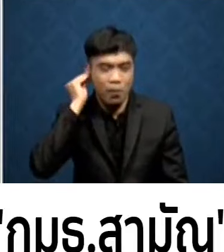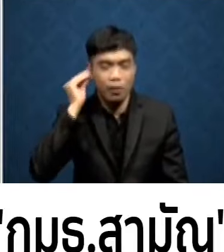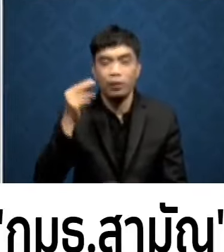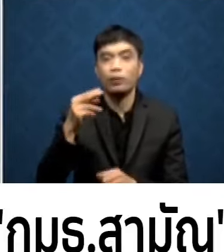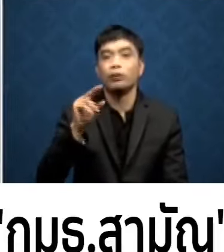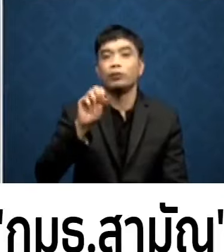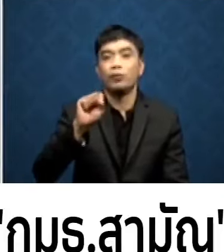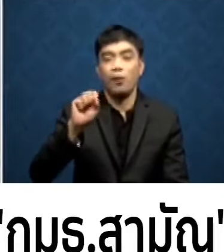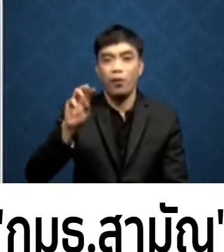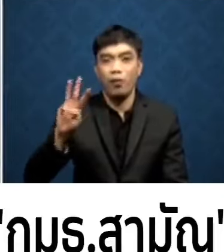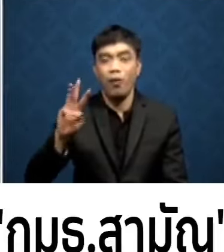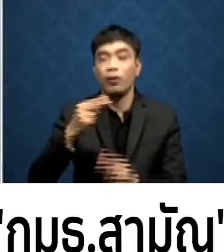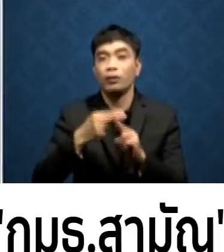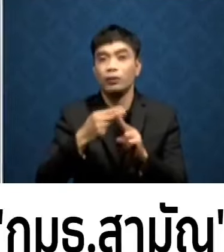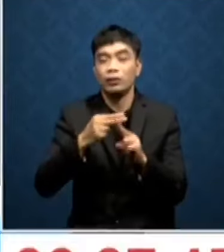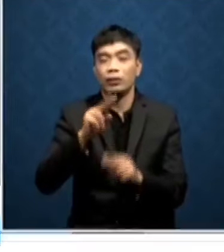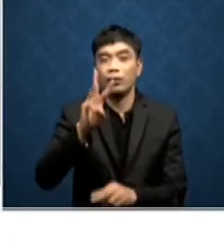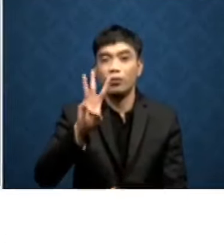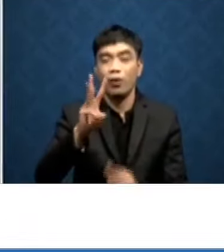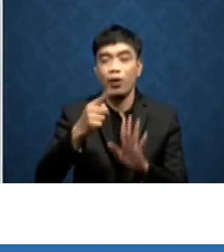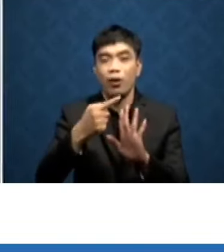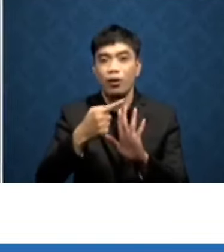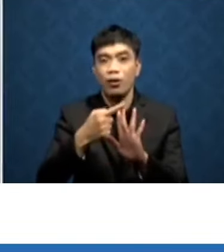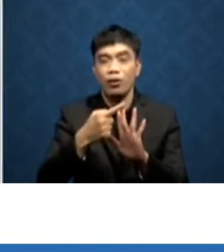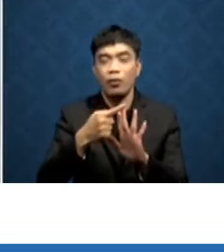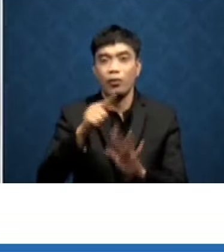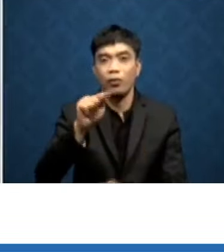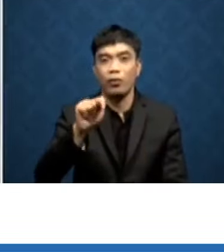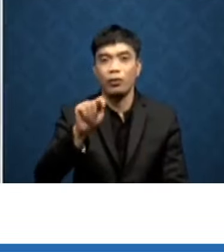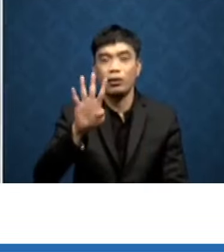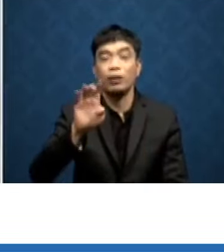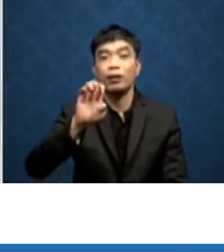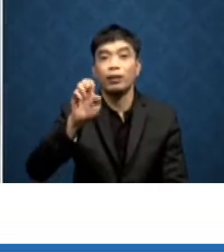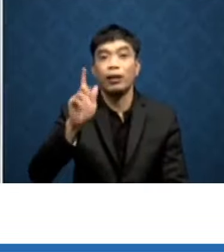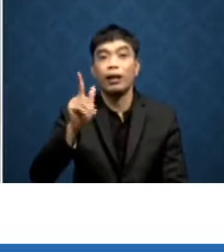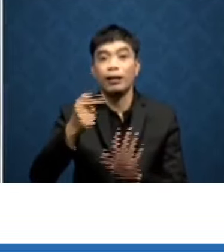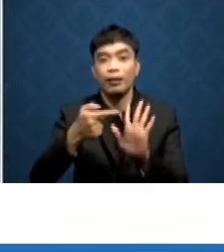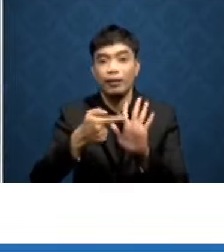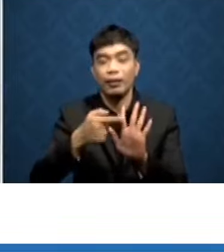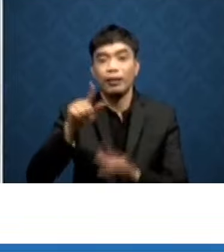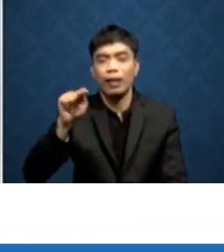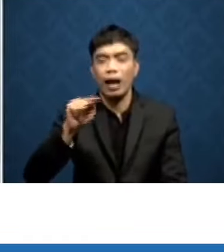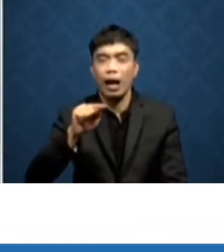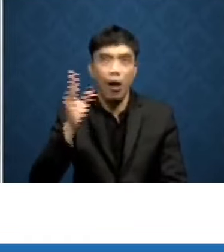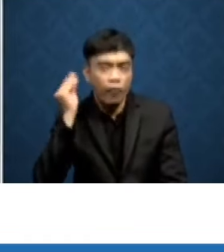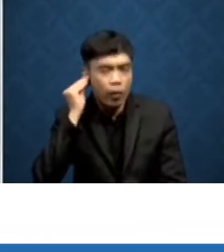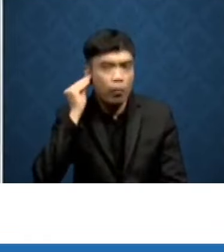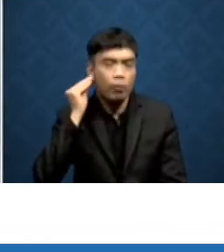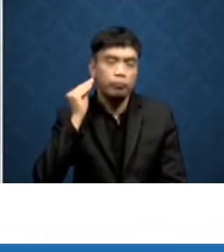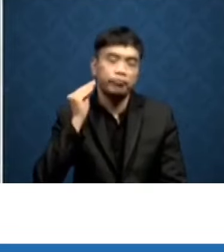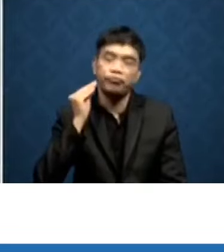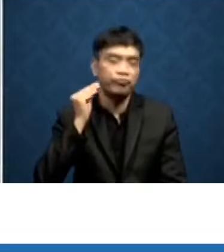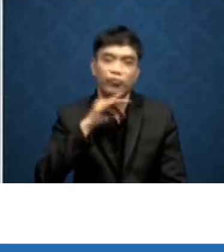สววุฒิชาติขออภัยที่เอ่ยนามดิฉันรู้สึกไม่สบายใจสิ่งที่ท่านพูดนั้นกำลังด้อย